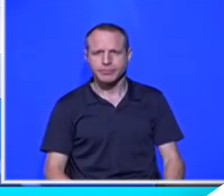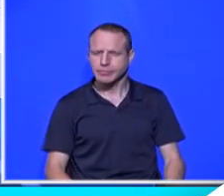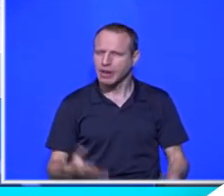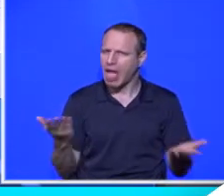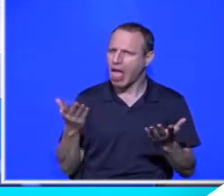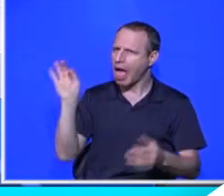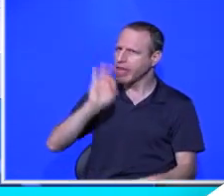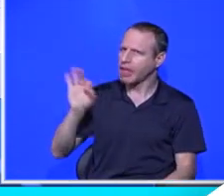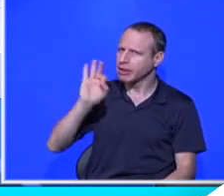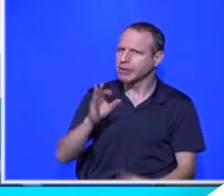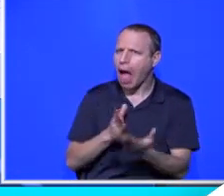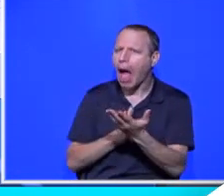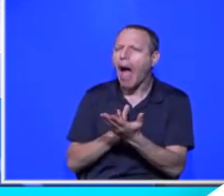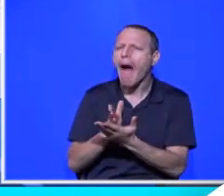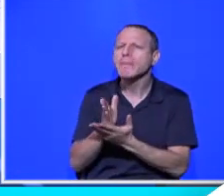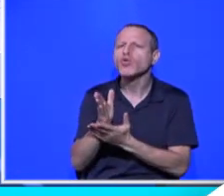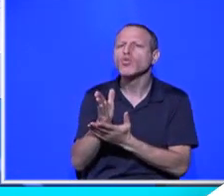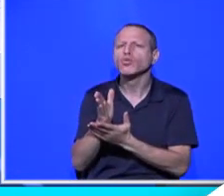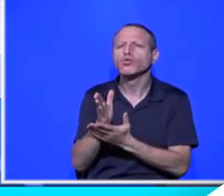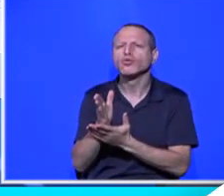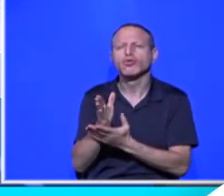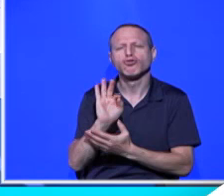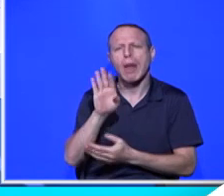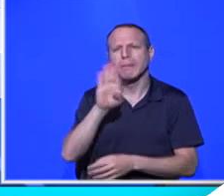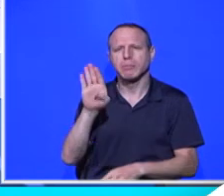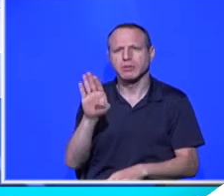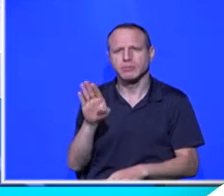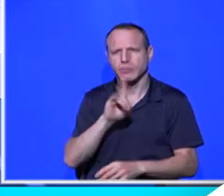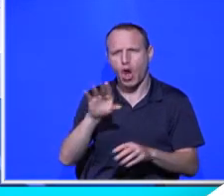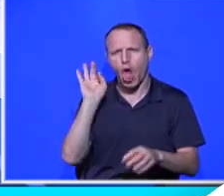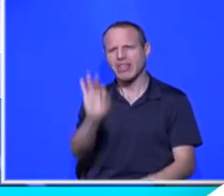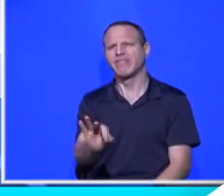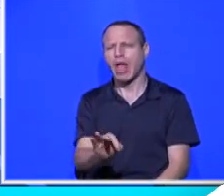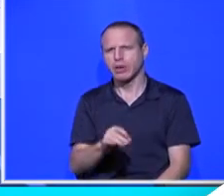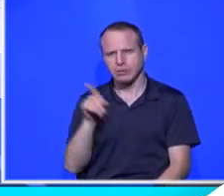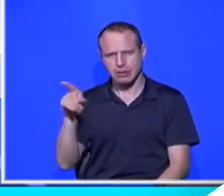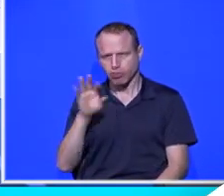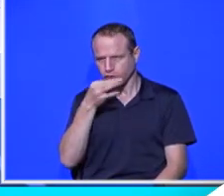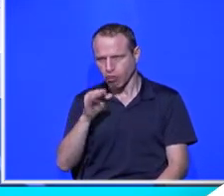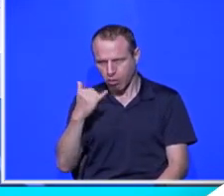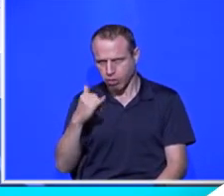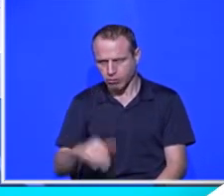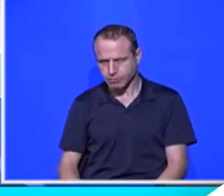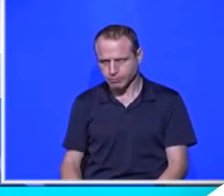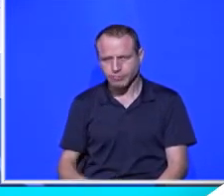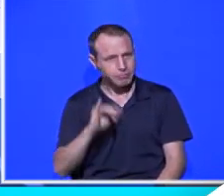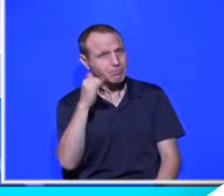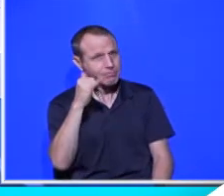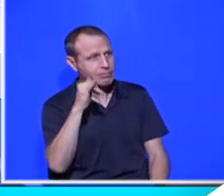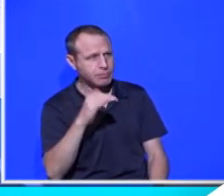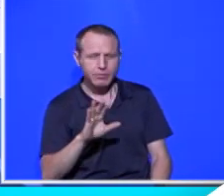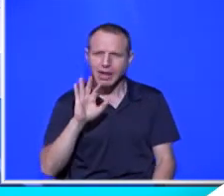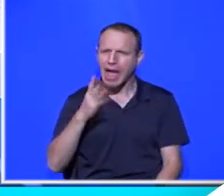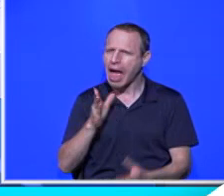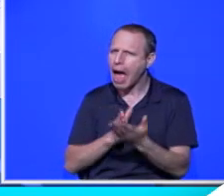איך עדיין האמינות של נתניהו בעצם לא נפגע? זה בעצם מה שאתה שואל, נכון? איך האמינות של